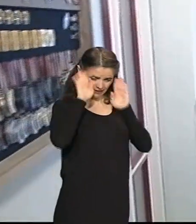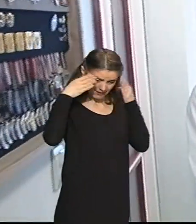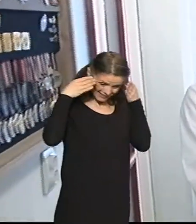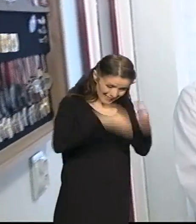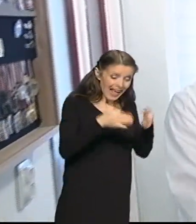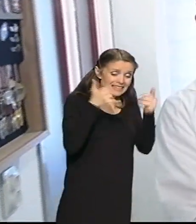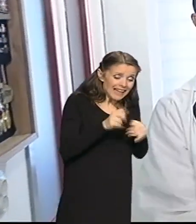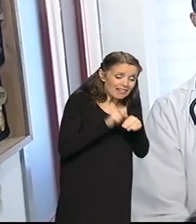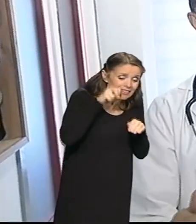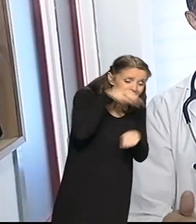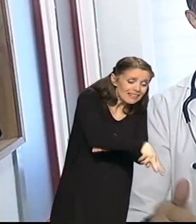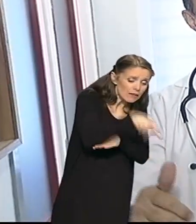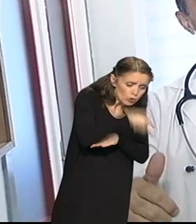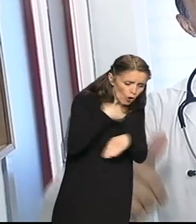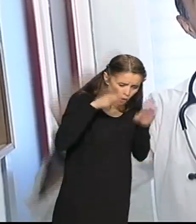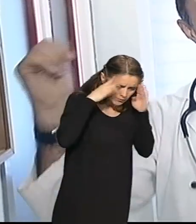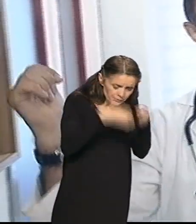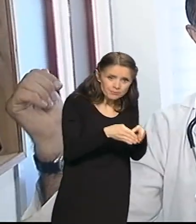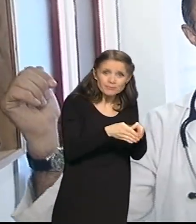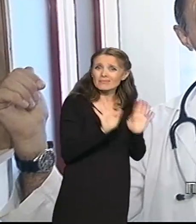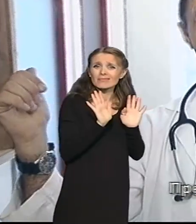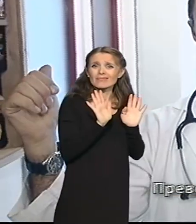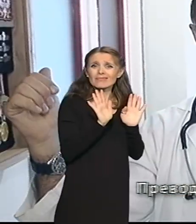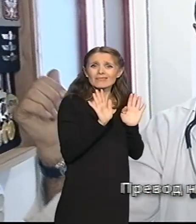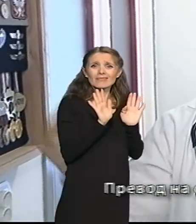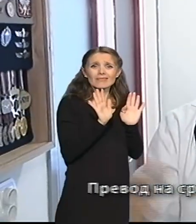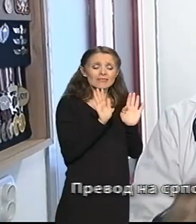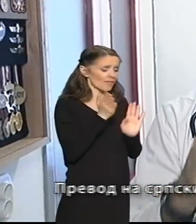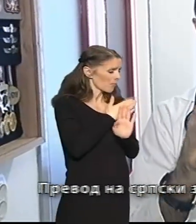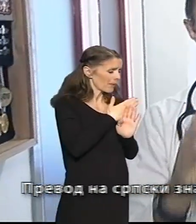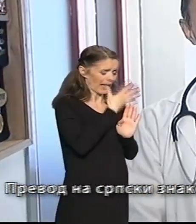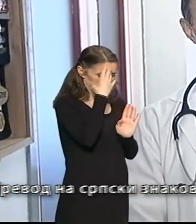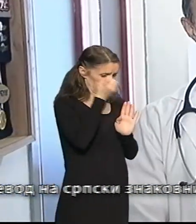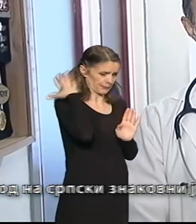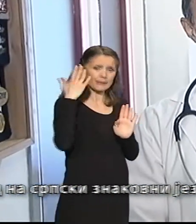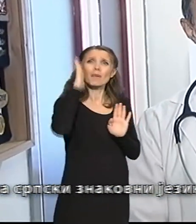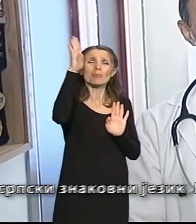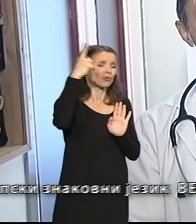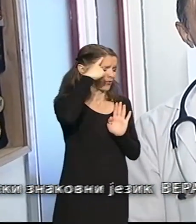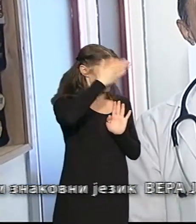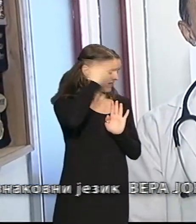da ne postoje. Ono što nameravaš iza toga ne postoji. Postoji samo jedan